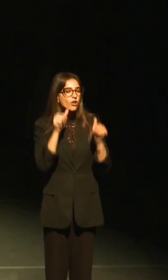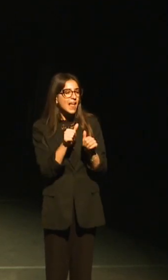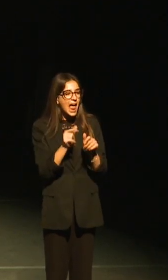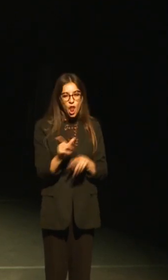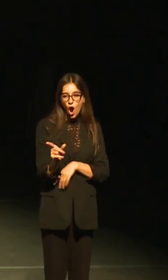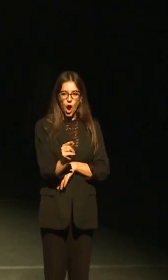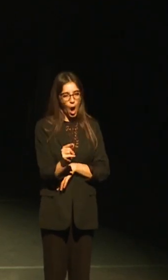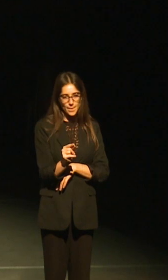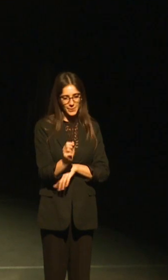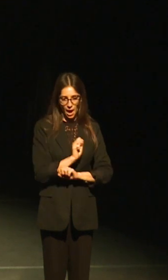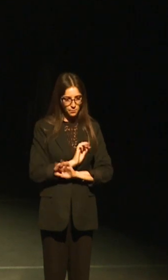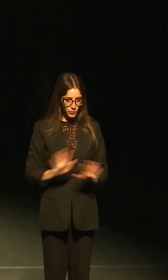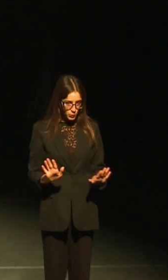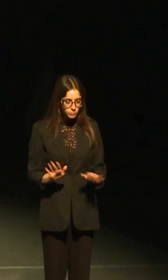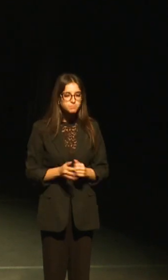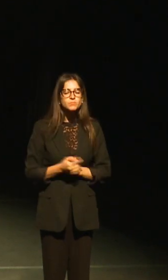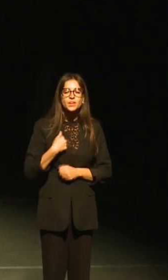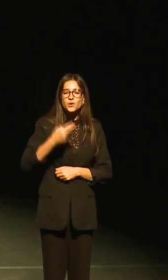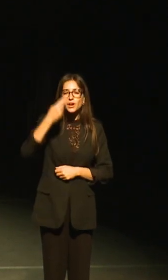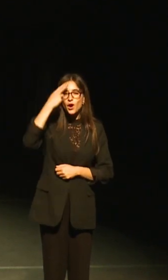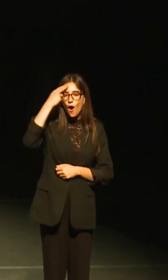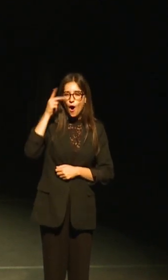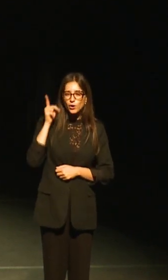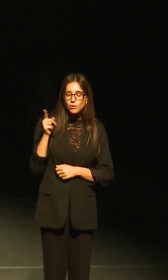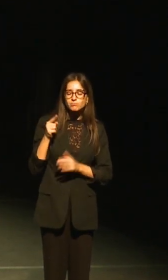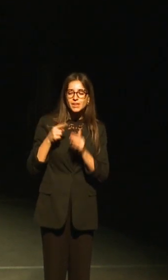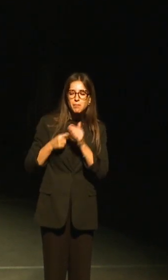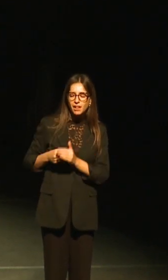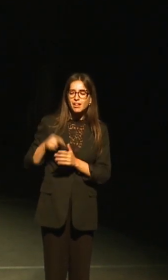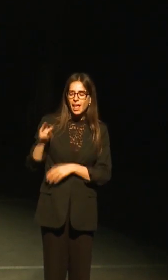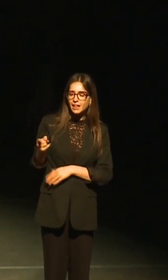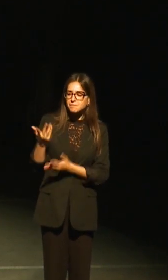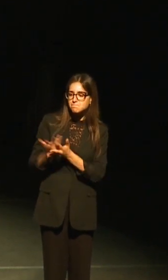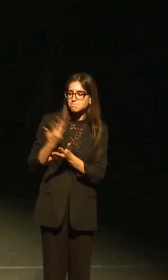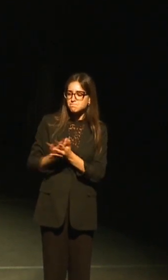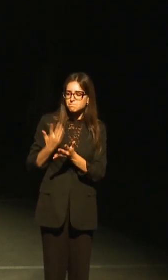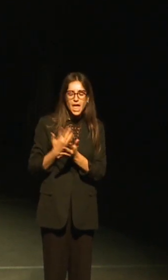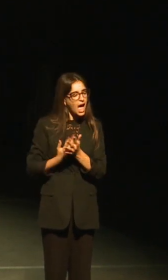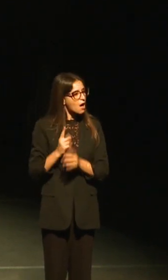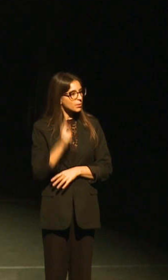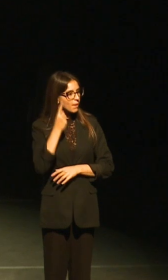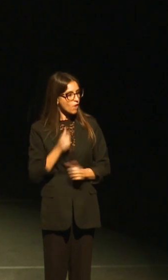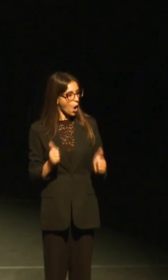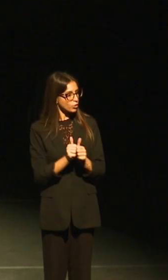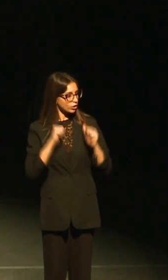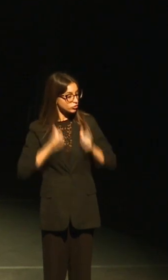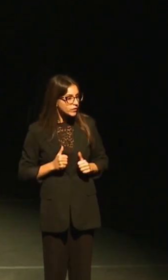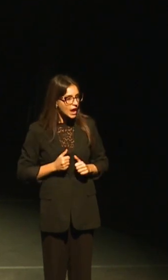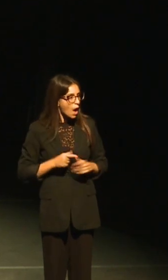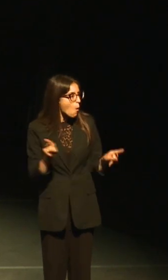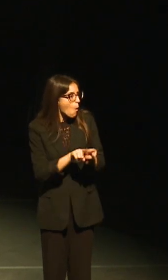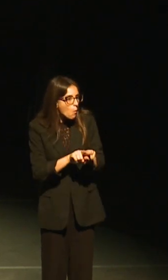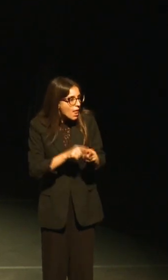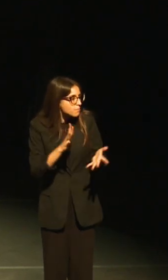della camera che mi disse sai Ivan Sono andato per la prima volta a un'unione civile Ma è proprio come un matrimonio ho detto anche meglio di guarda di solito ci